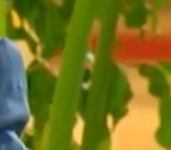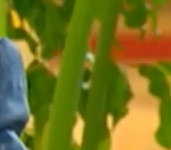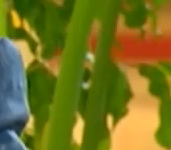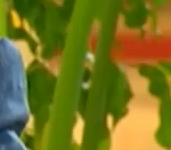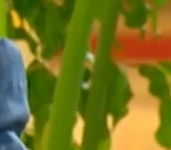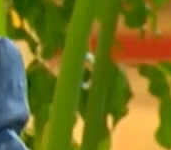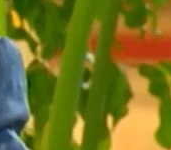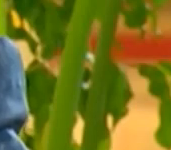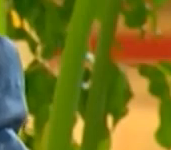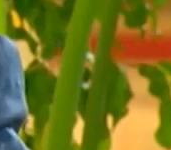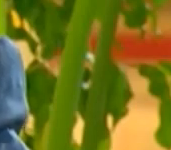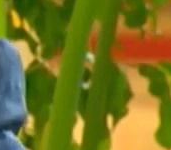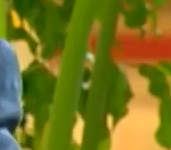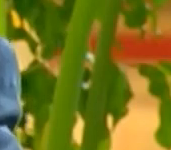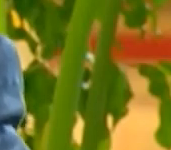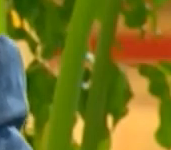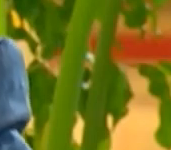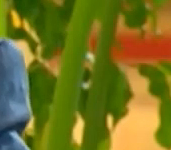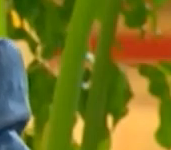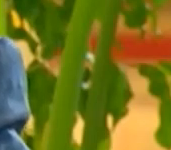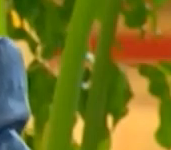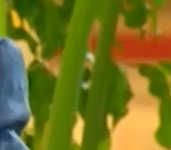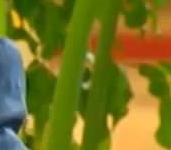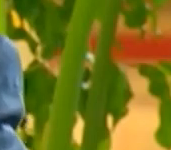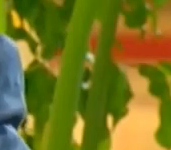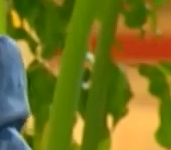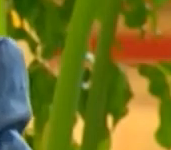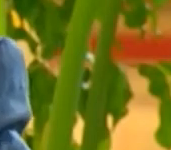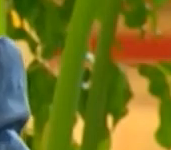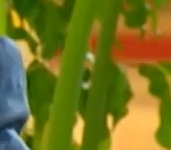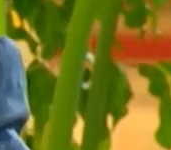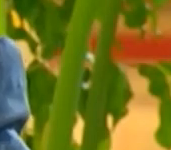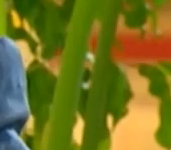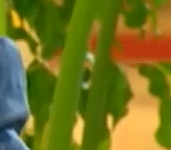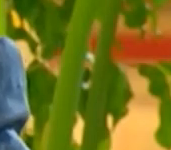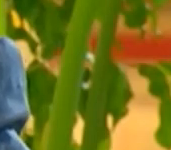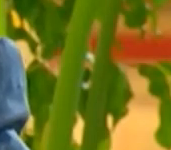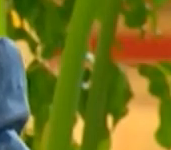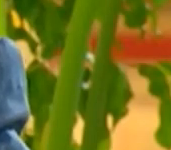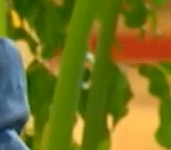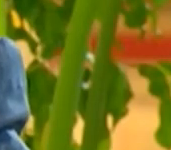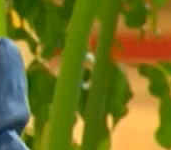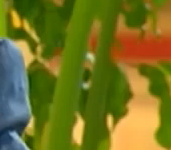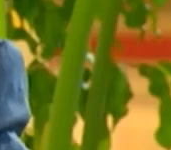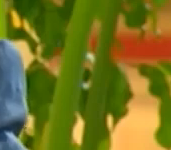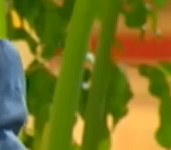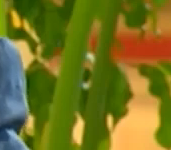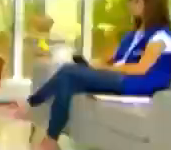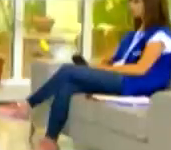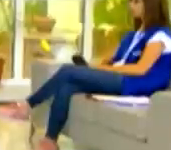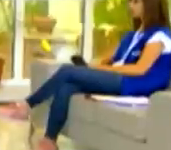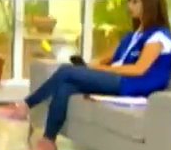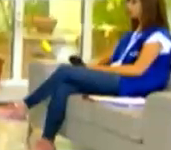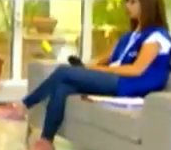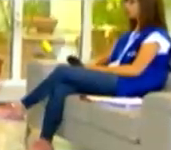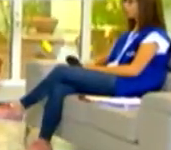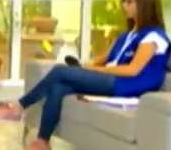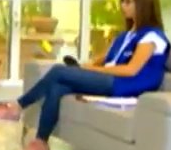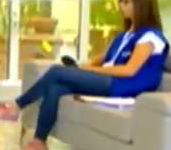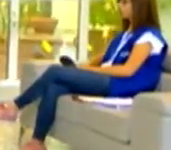اه اللي بقرب اصفر في باب الخضراء مدرسه ابتدائيه فهو مركز اقتراع في